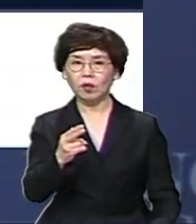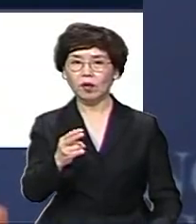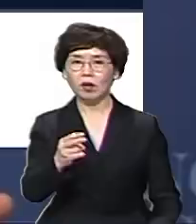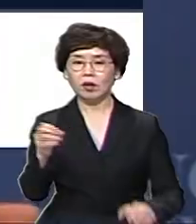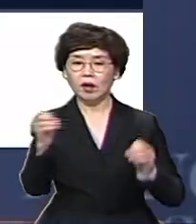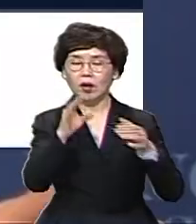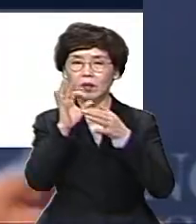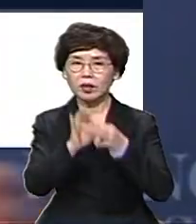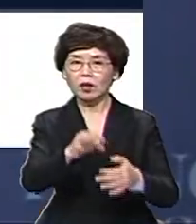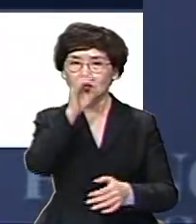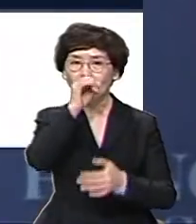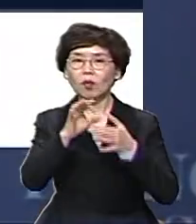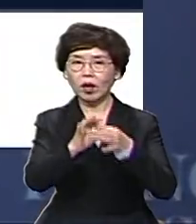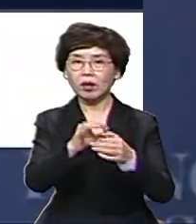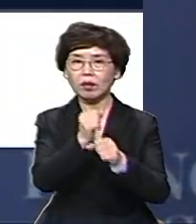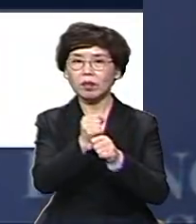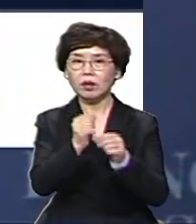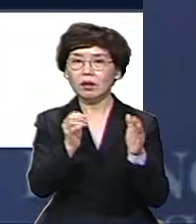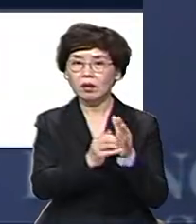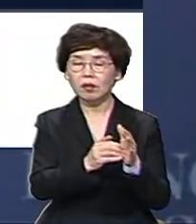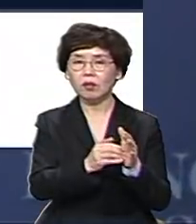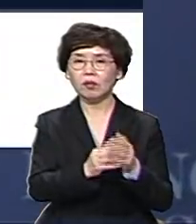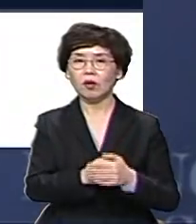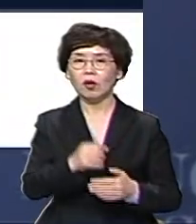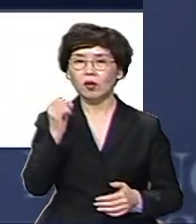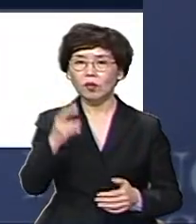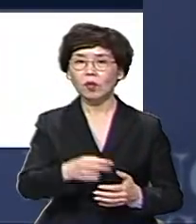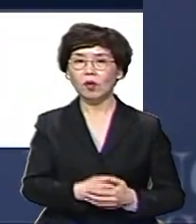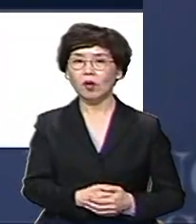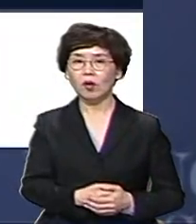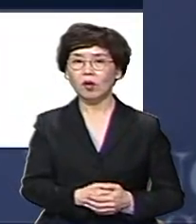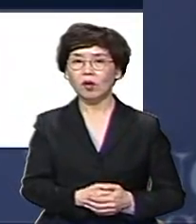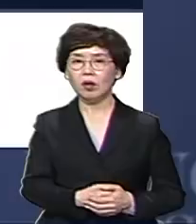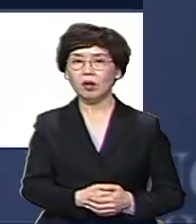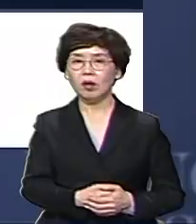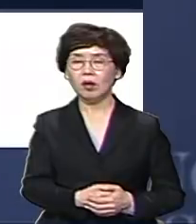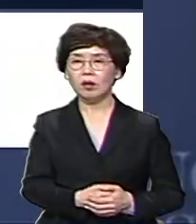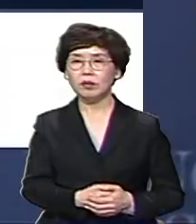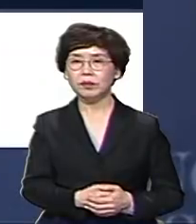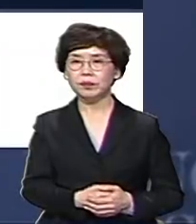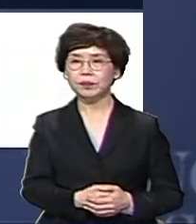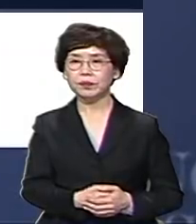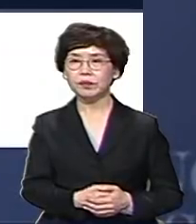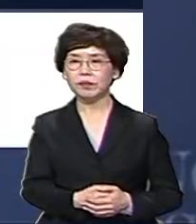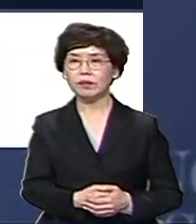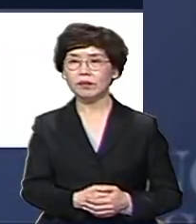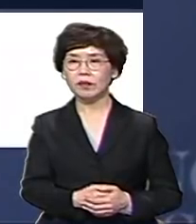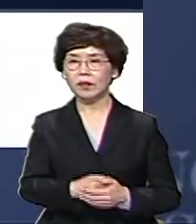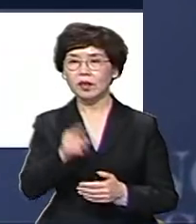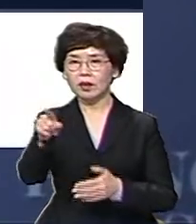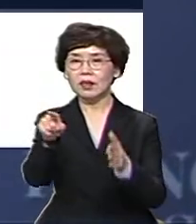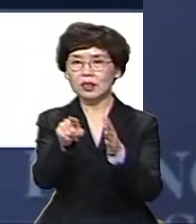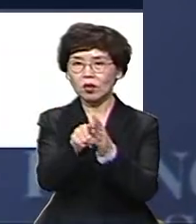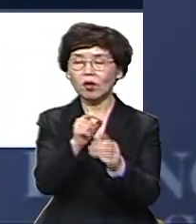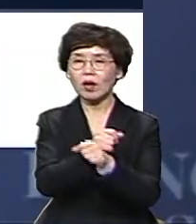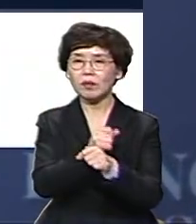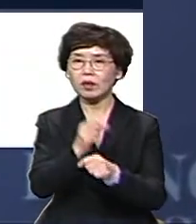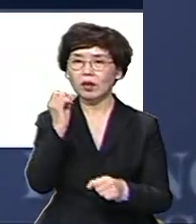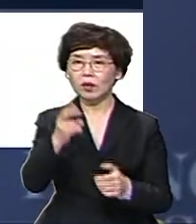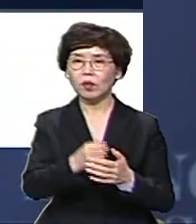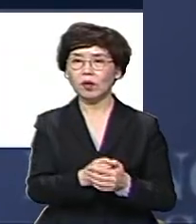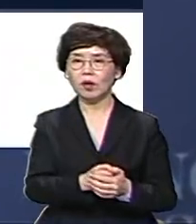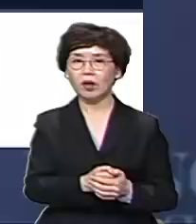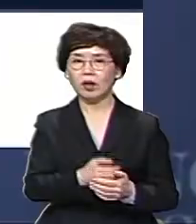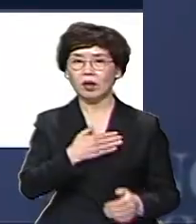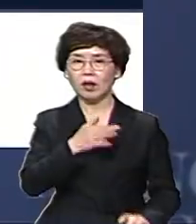것입니다. 또한 저희가 얘기하는 과정에서 또 좋은 관계를 맺었다는 것이 중요한 것이고 또 이 사람들은 정말로 북한을